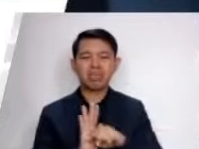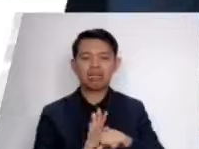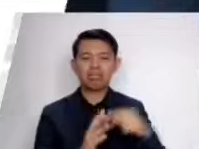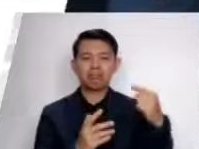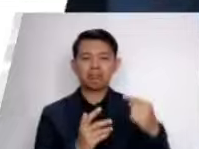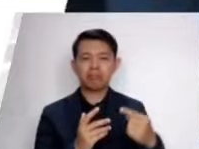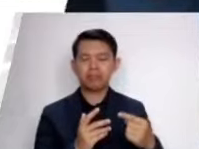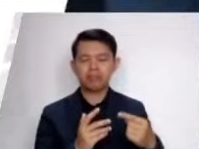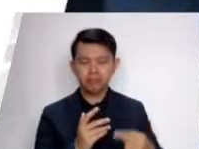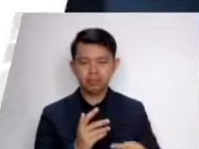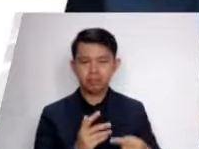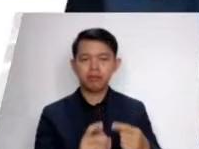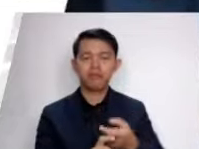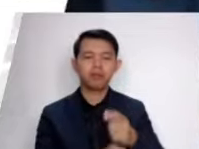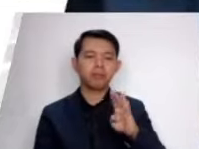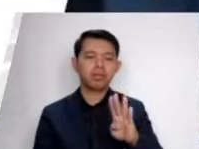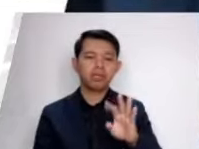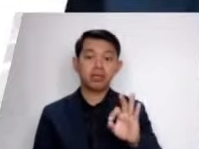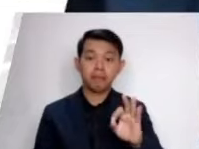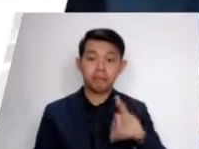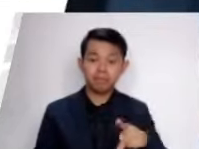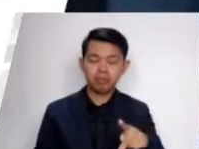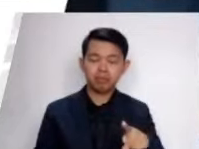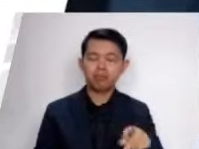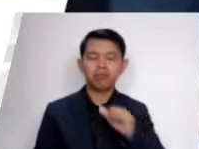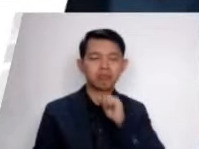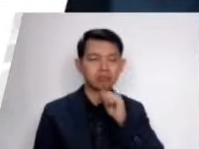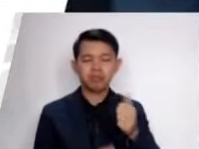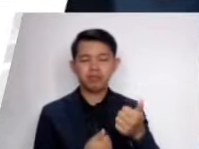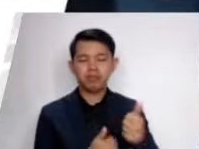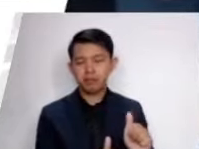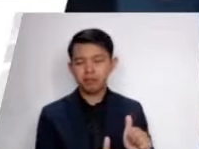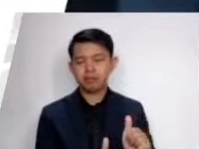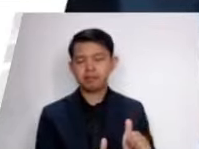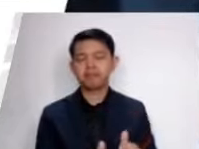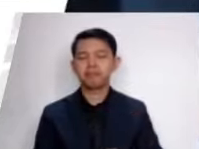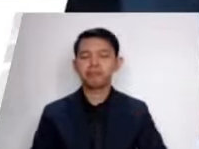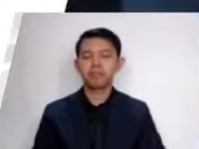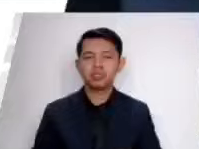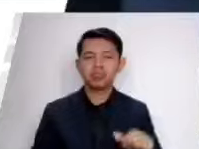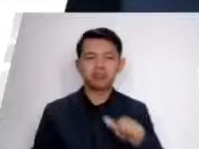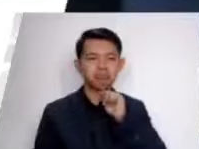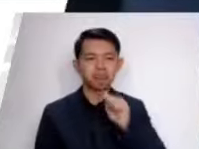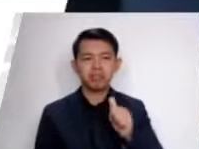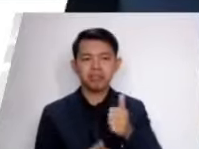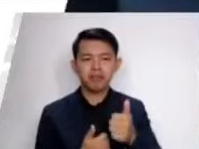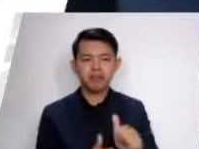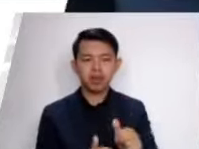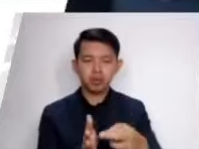BFP, ne anya edo po a comply detang kanilang